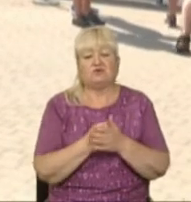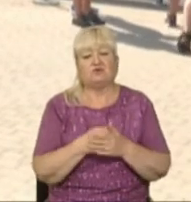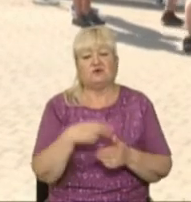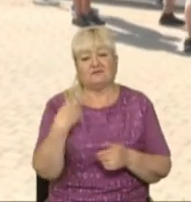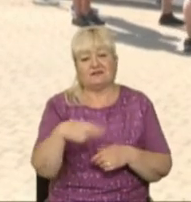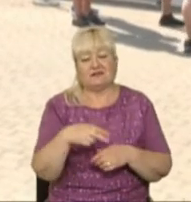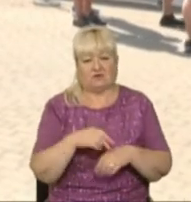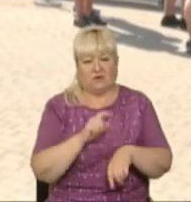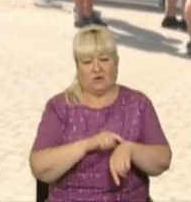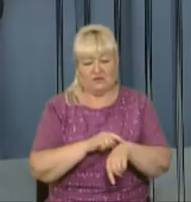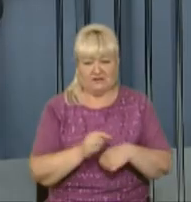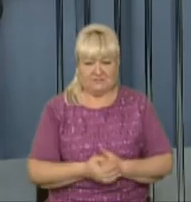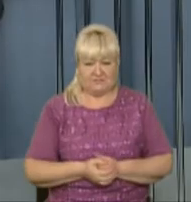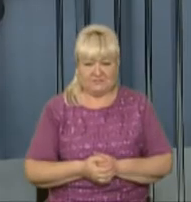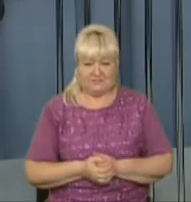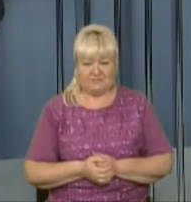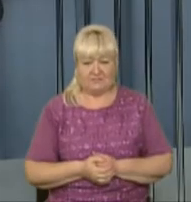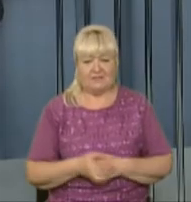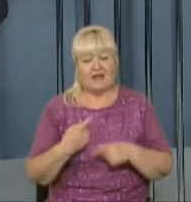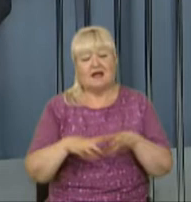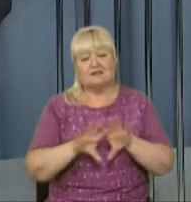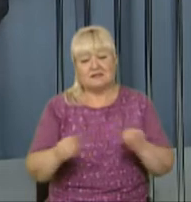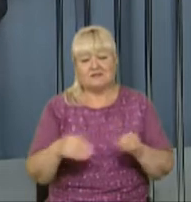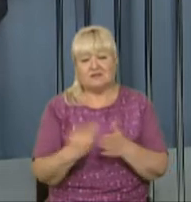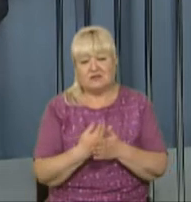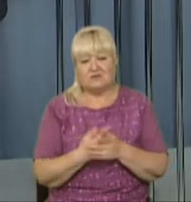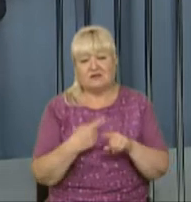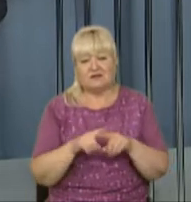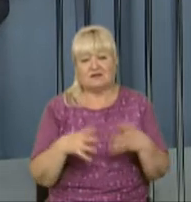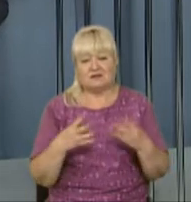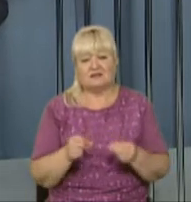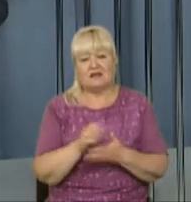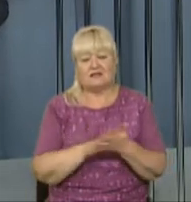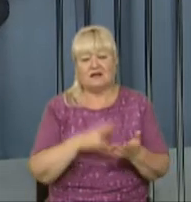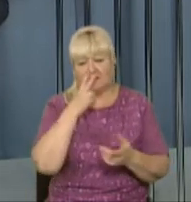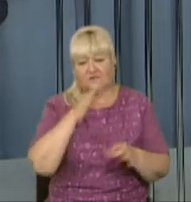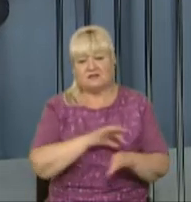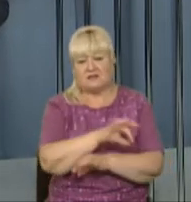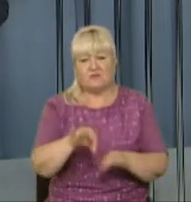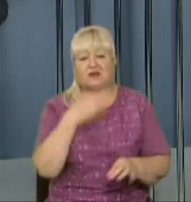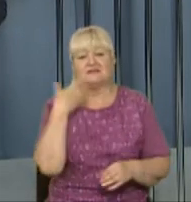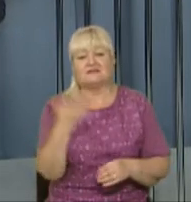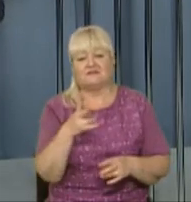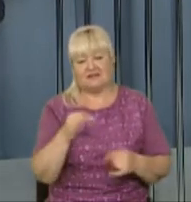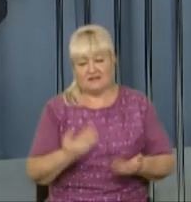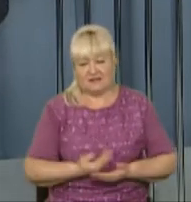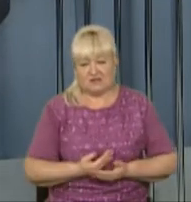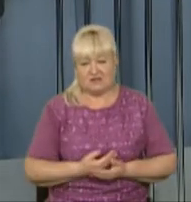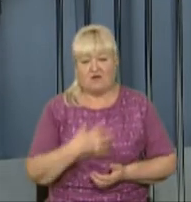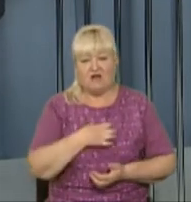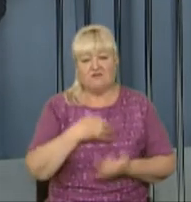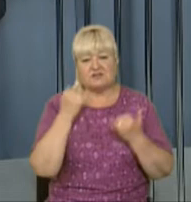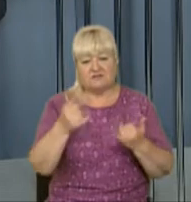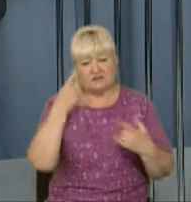Гончарук, Роман Гнатишин, UA Львів. І це всі новини на цю мить. Далі дивіться проект «Звіти наживо». Я ж нагадаю, важливу для